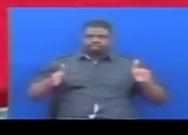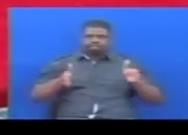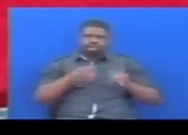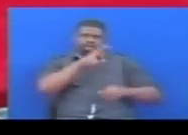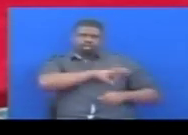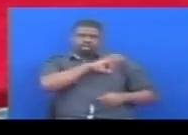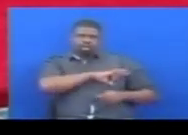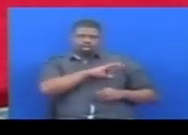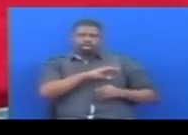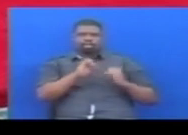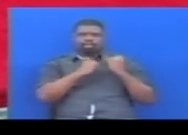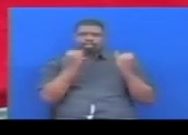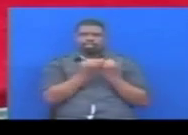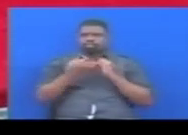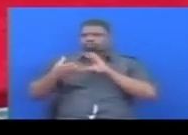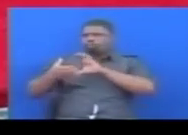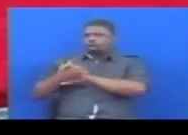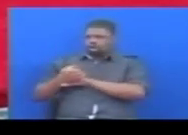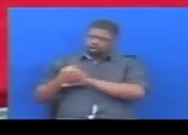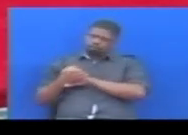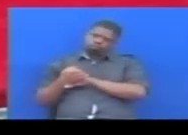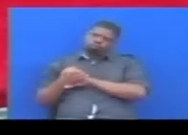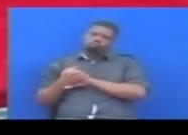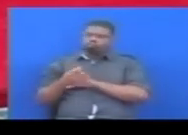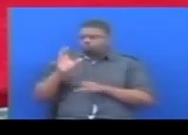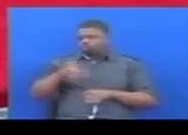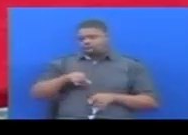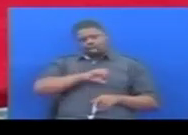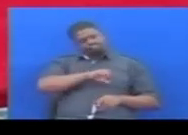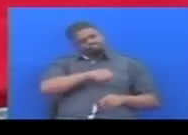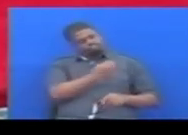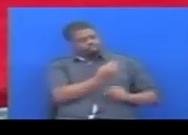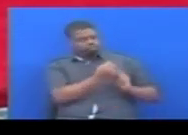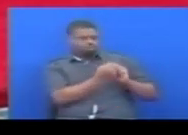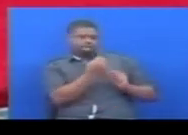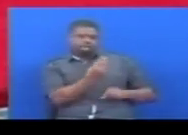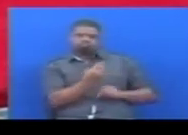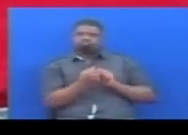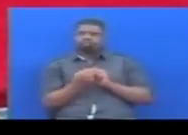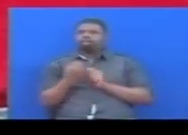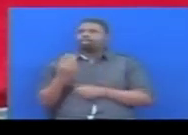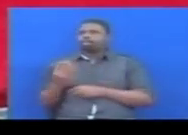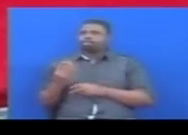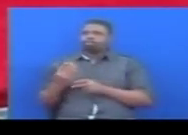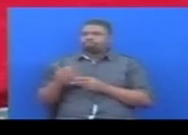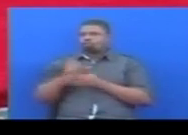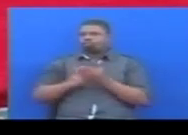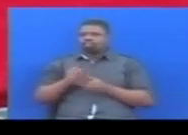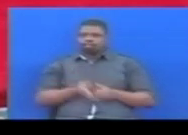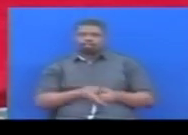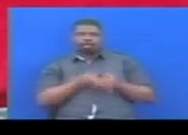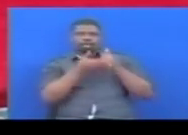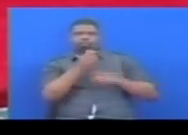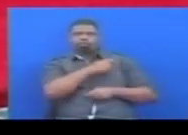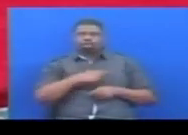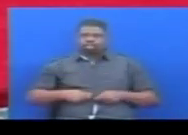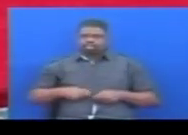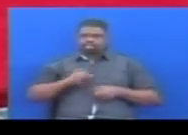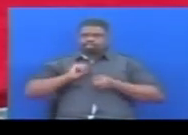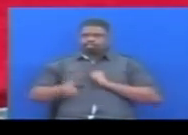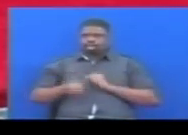katika taasisi ya muungano kwa mwaka wa fedha 2013-2014 ofisi ya makamu wa rais ilipewa kibali